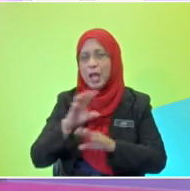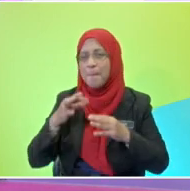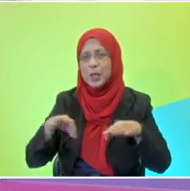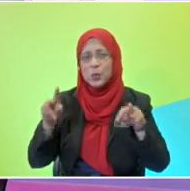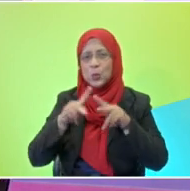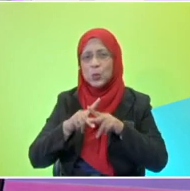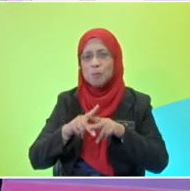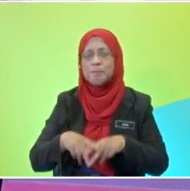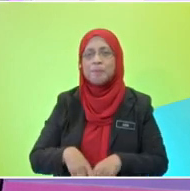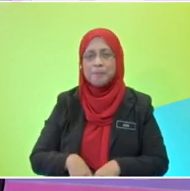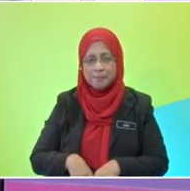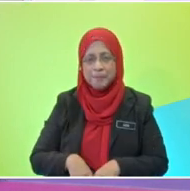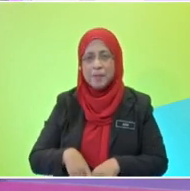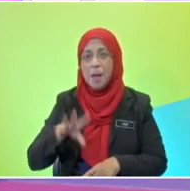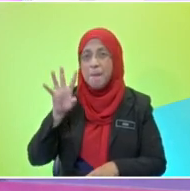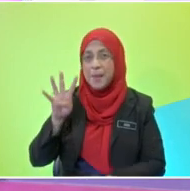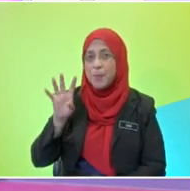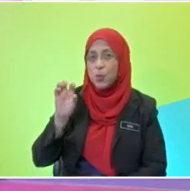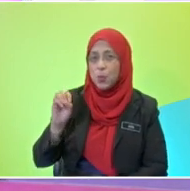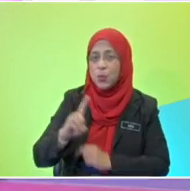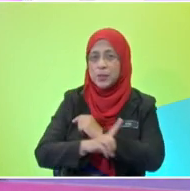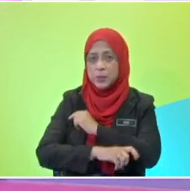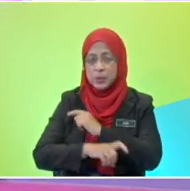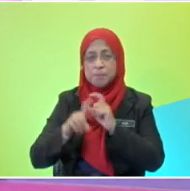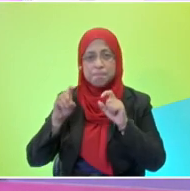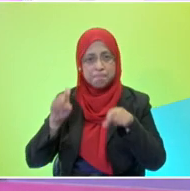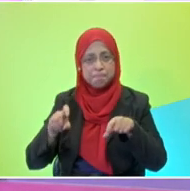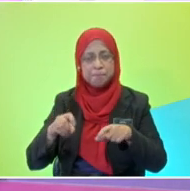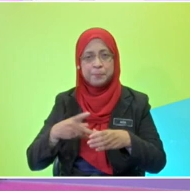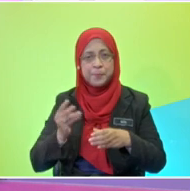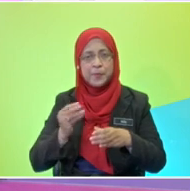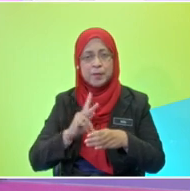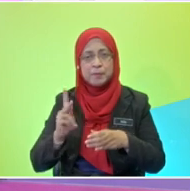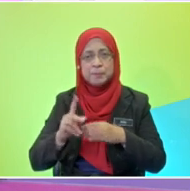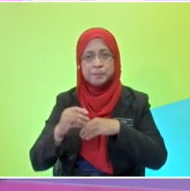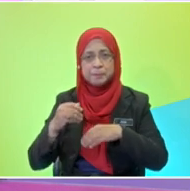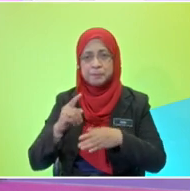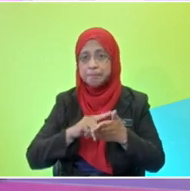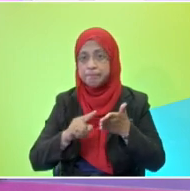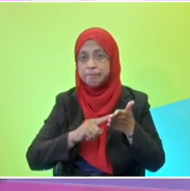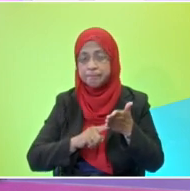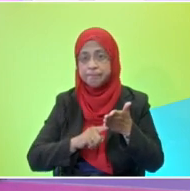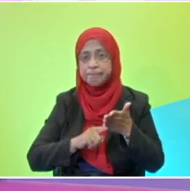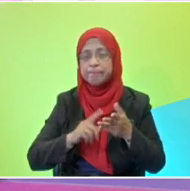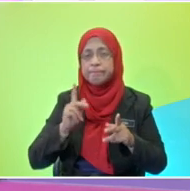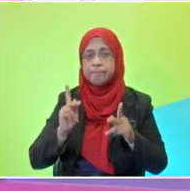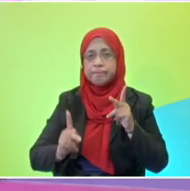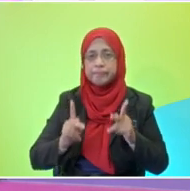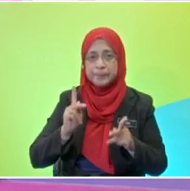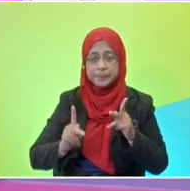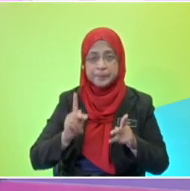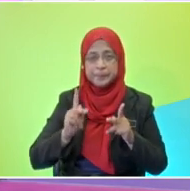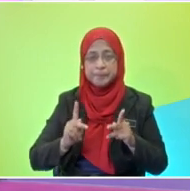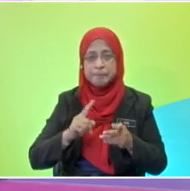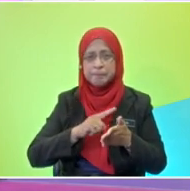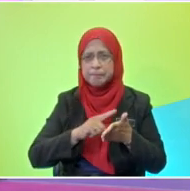barulah kena keluarkan zakat yaitu satu ekor kambing atau biri-biri ya kalau dia keluarkan